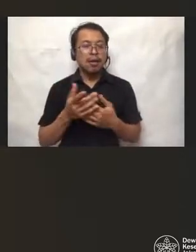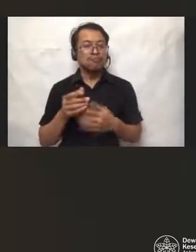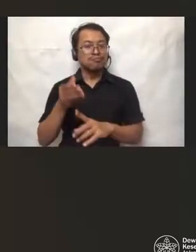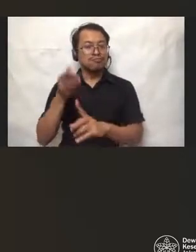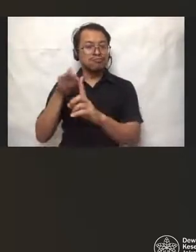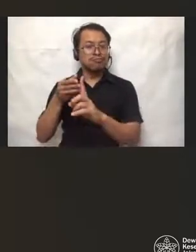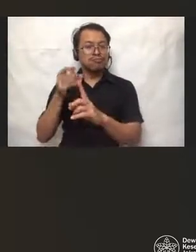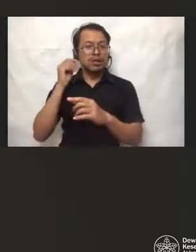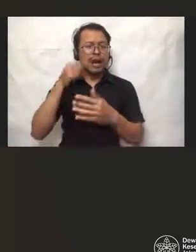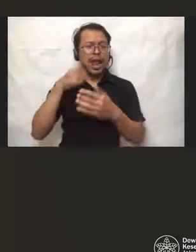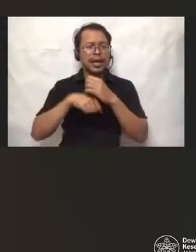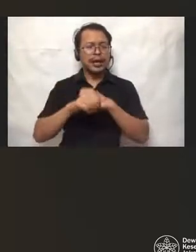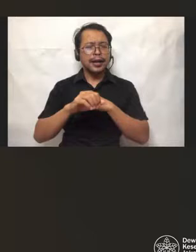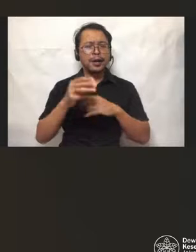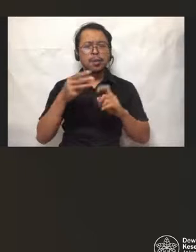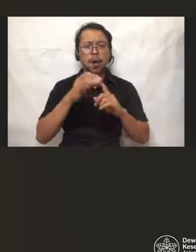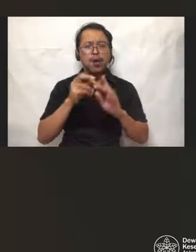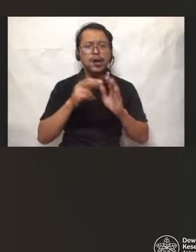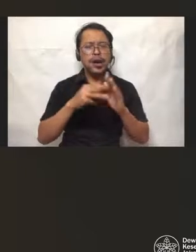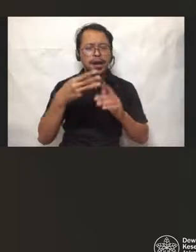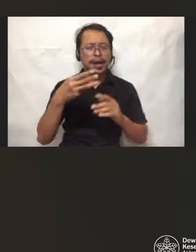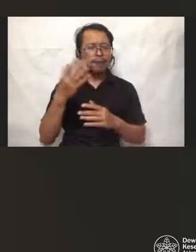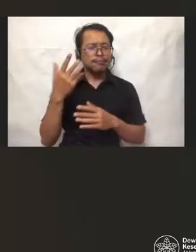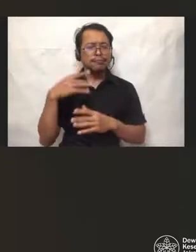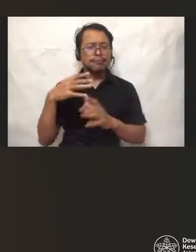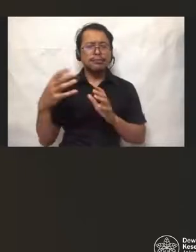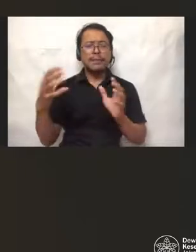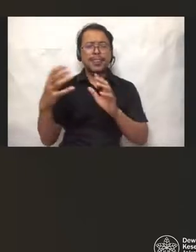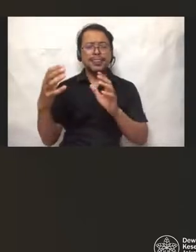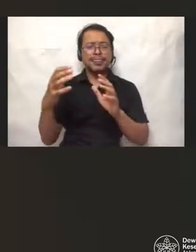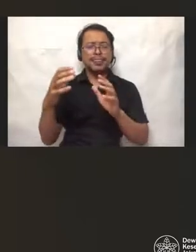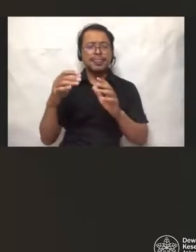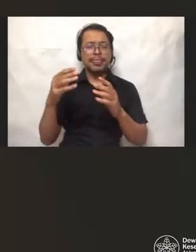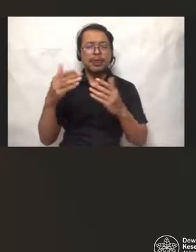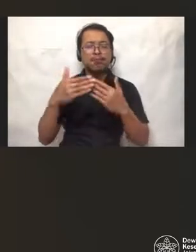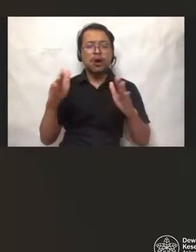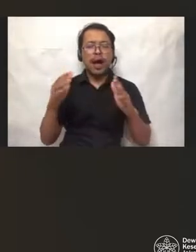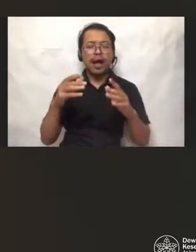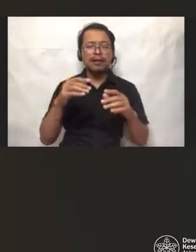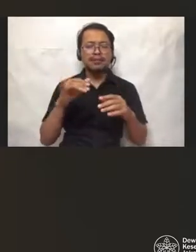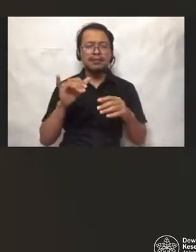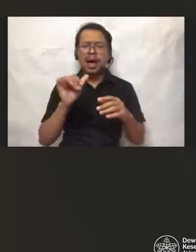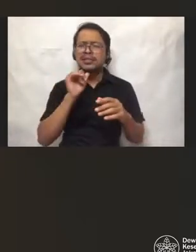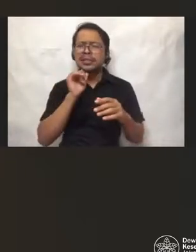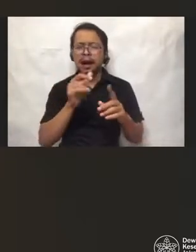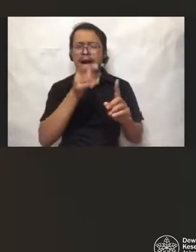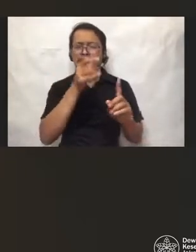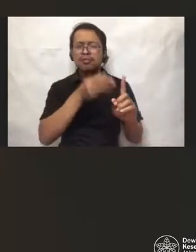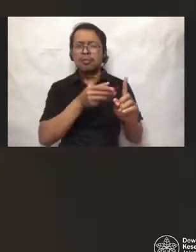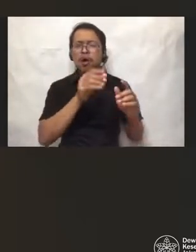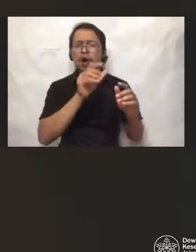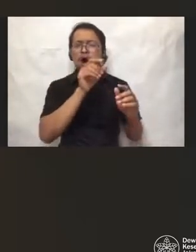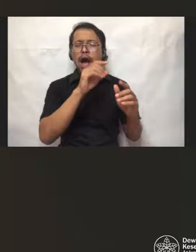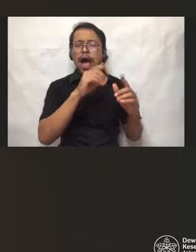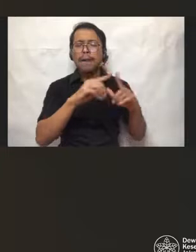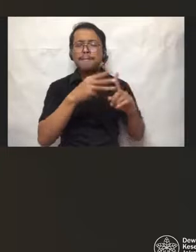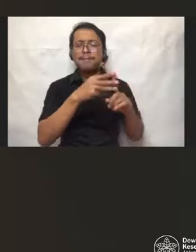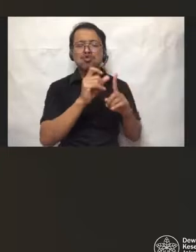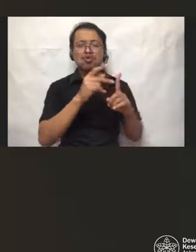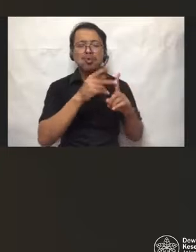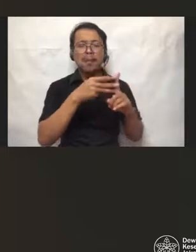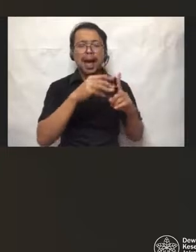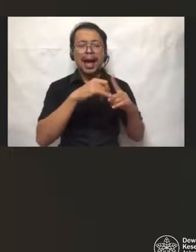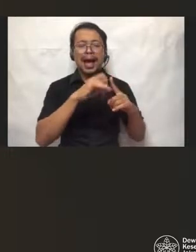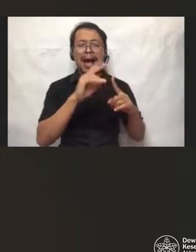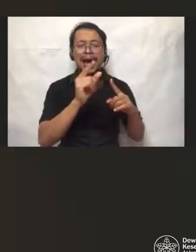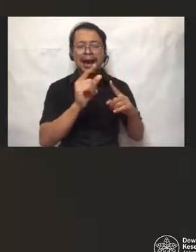Boni ini melayani debat terbuka dengan Abu Bakar Ba'asyir, pendiri Pondok Pesantren Nguki di IAIN Surakarta,